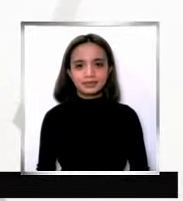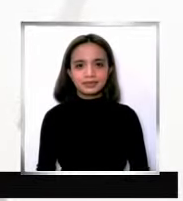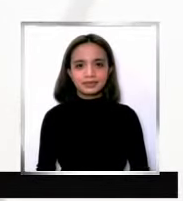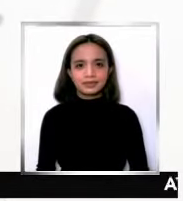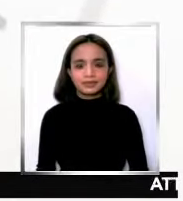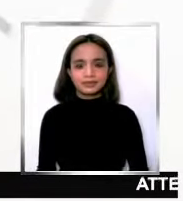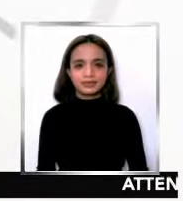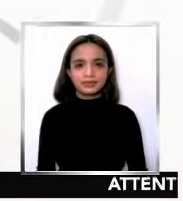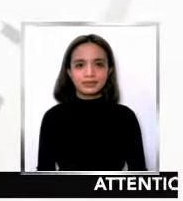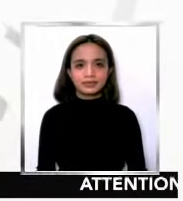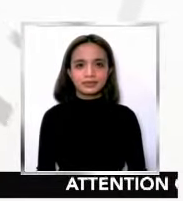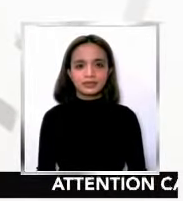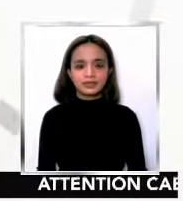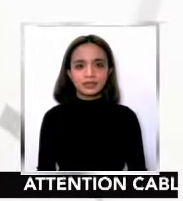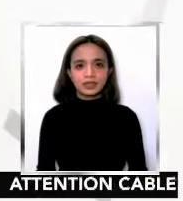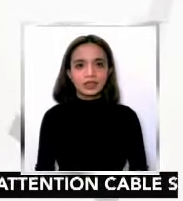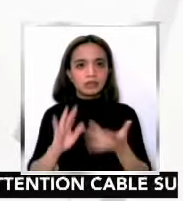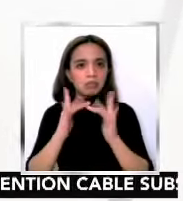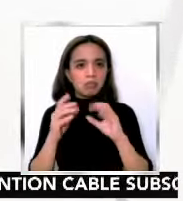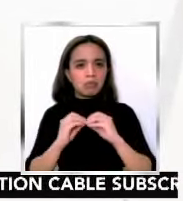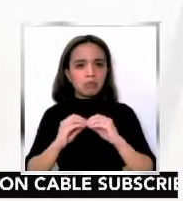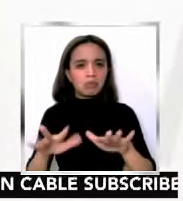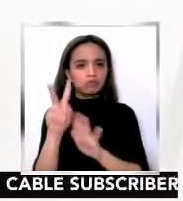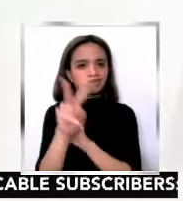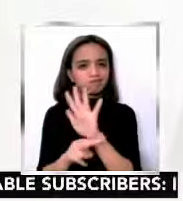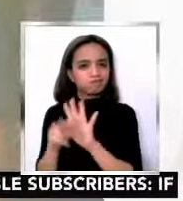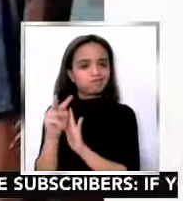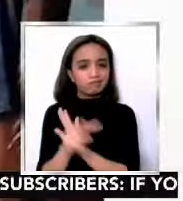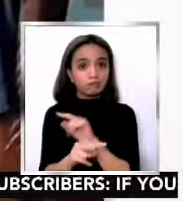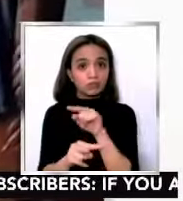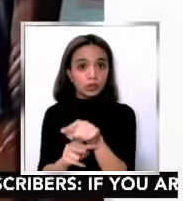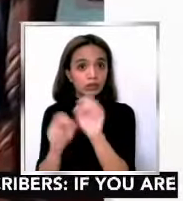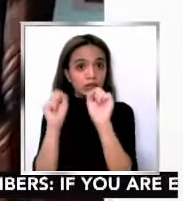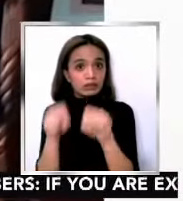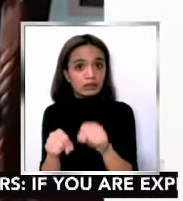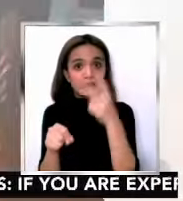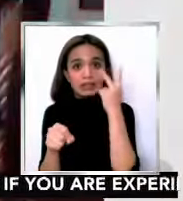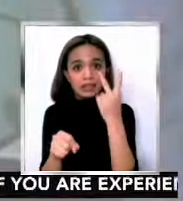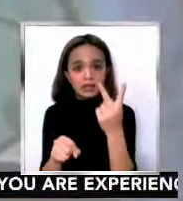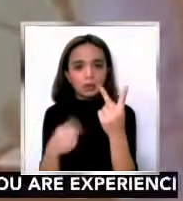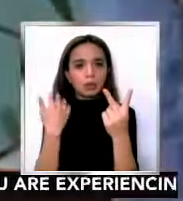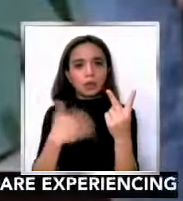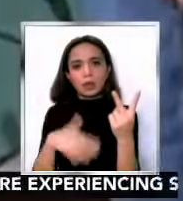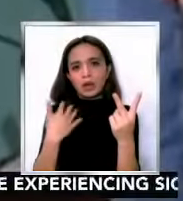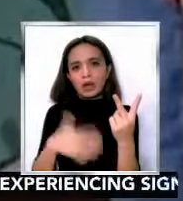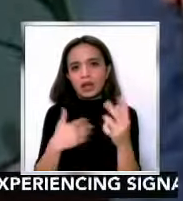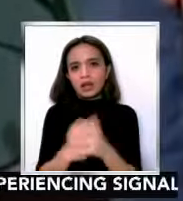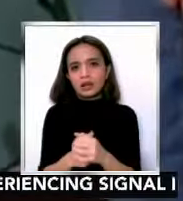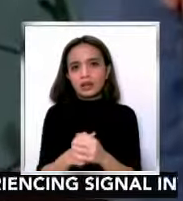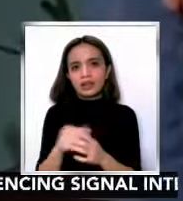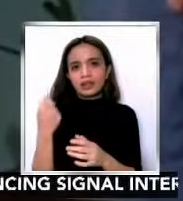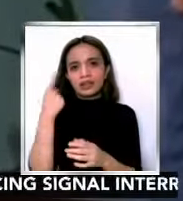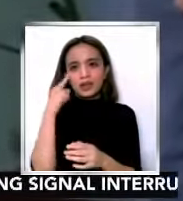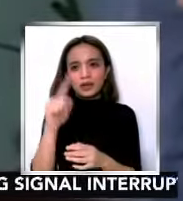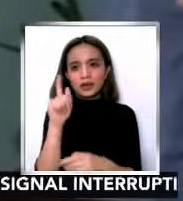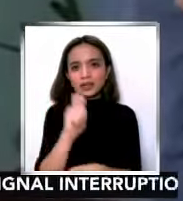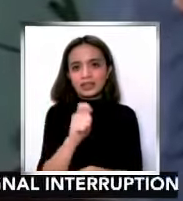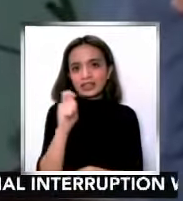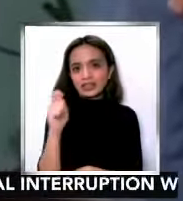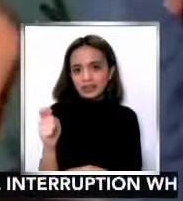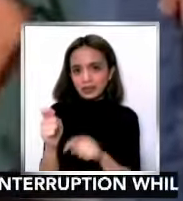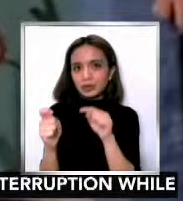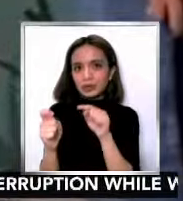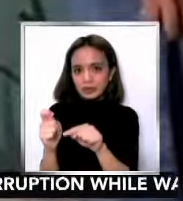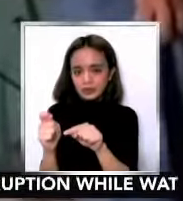Viral sa social media ang videong ito kung saan makikitang It Takes a Village para sa TikToker na si Mark Angel